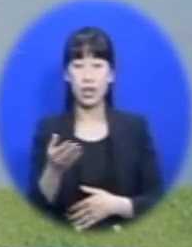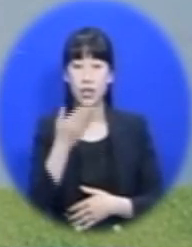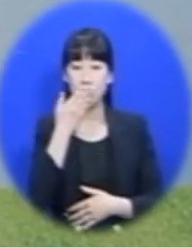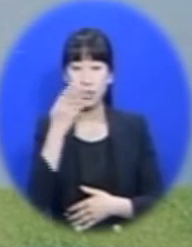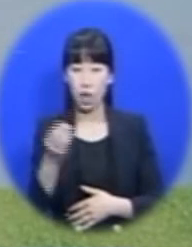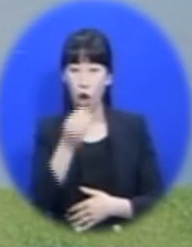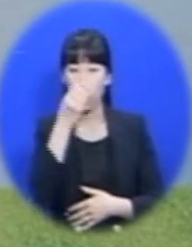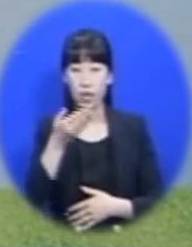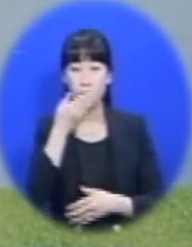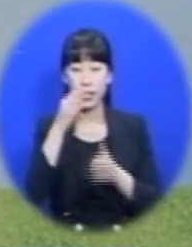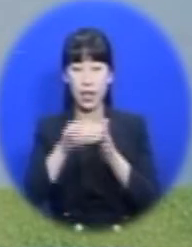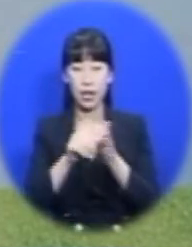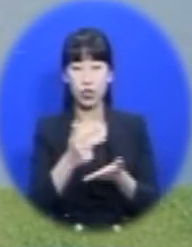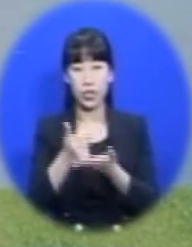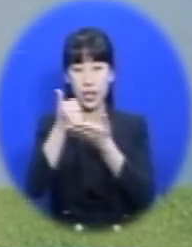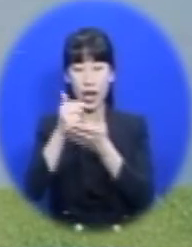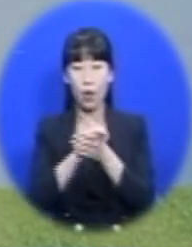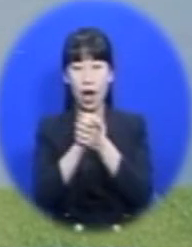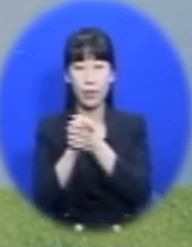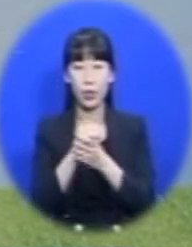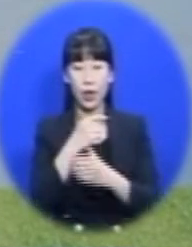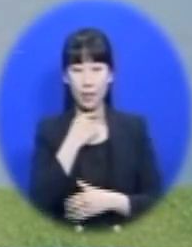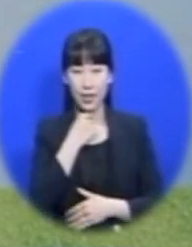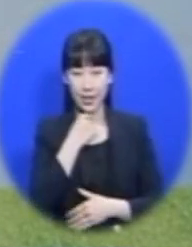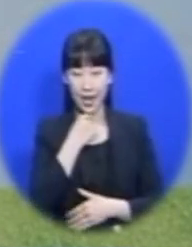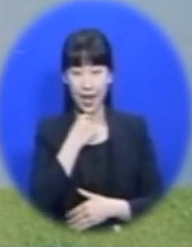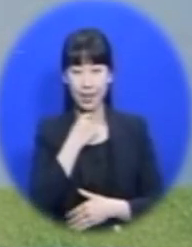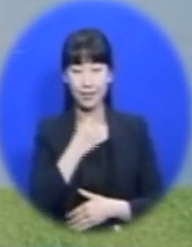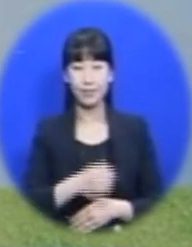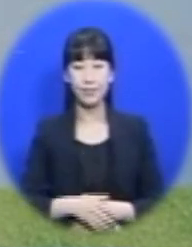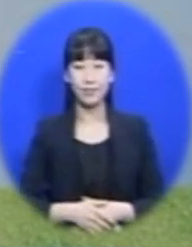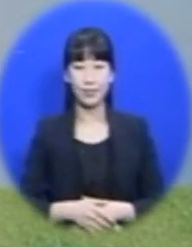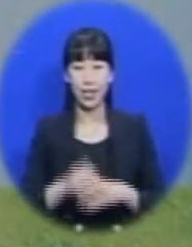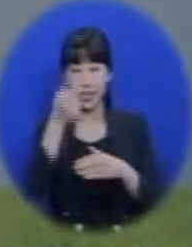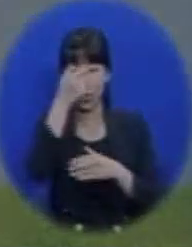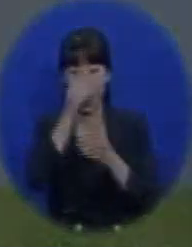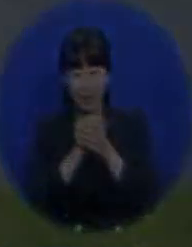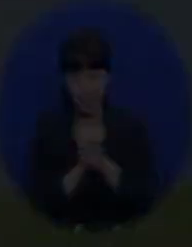기도하면서 우리 성찬을 받겠습니다. 기도하겠습니다.